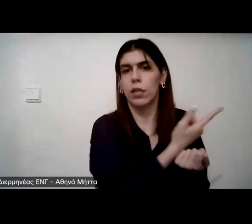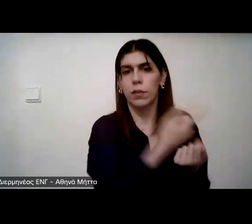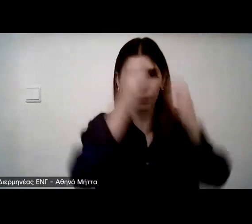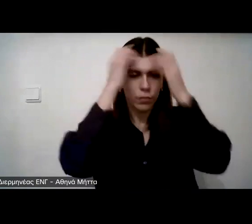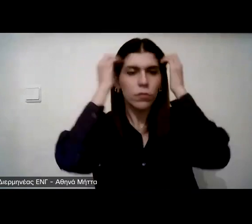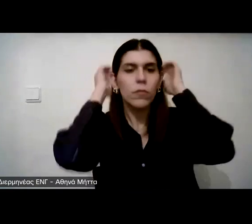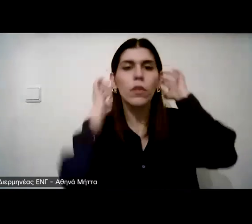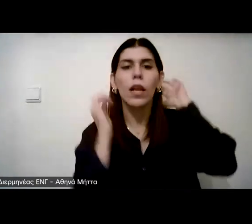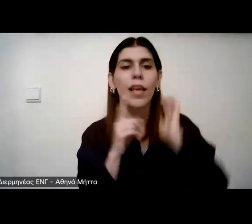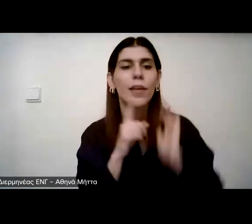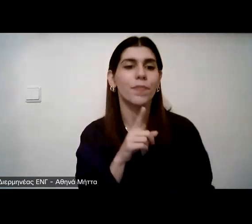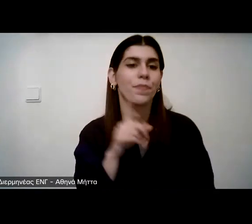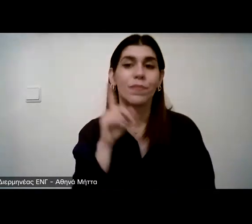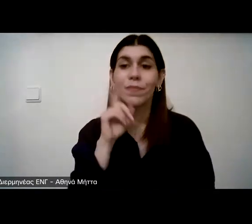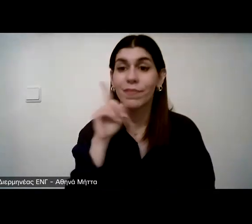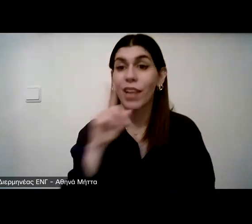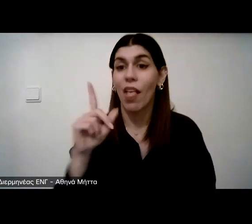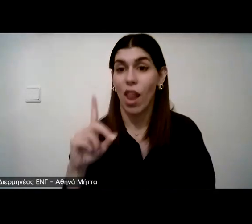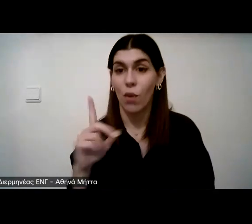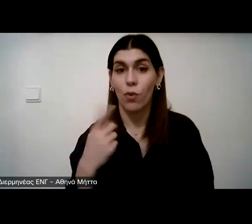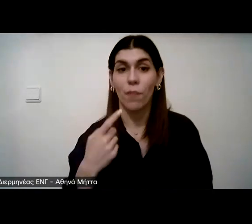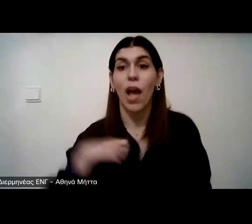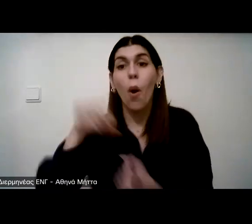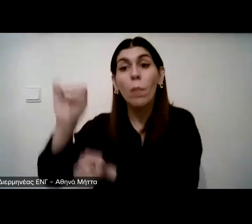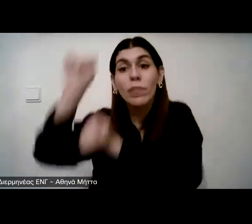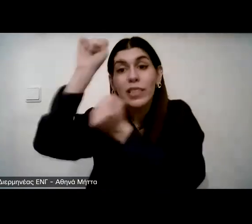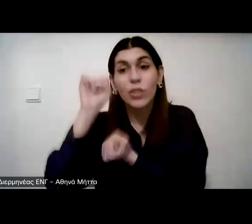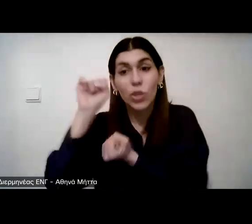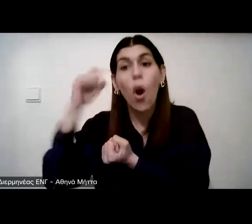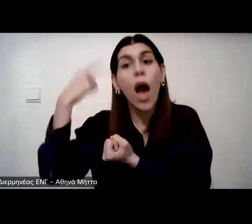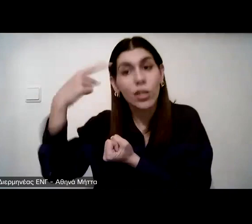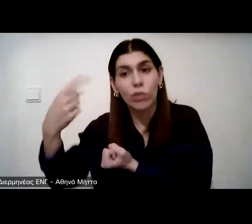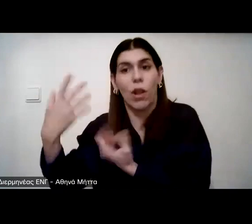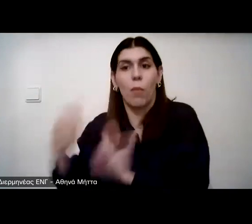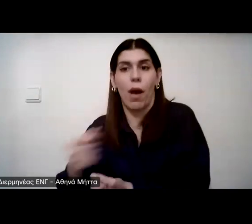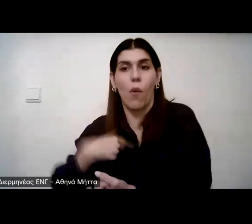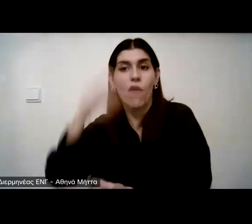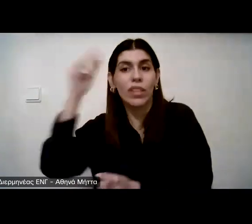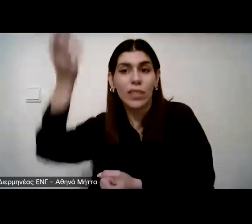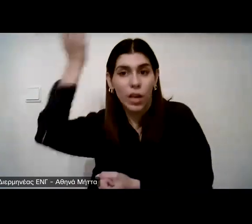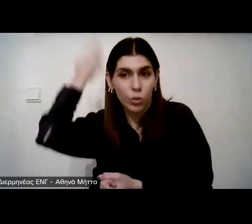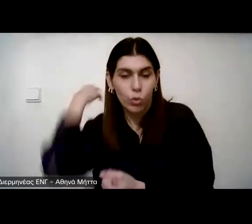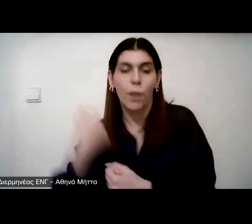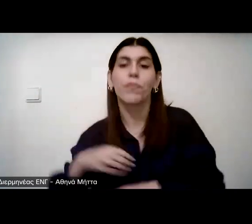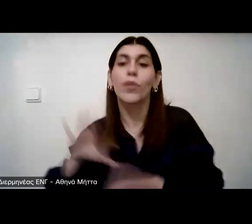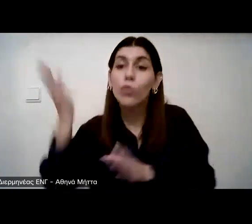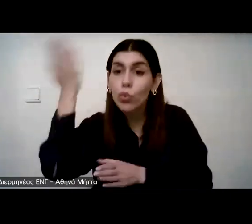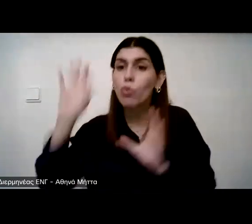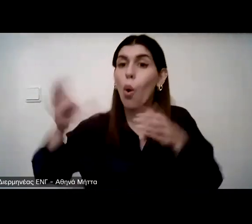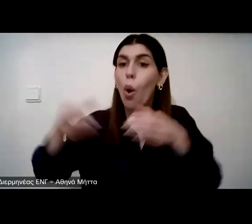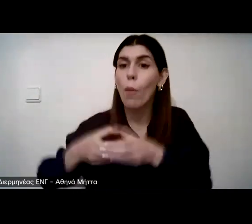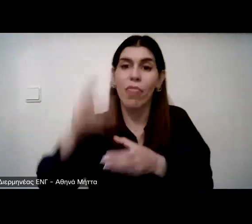εγώ είμαι απόφοιτη του ΑΠΘΙΤΑ. Μία από τις κυρίες η οποία ήταν στην ομάδα γυναικών του ΑΠΘΙΤΑ, η κυρία Ζιώγου, είναι